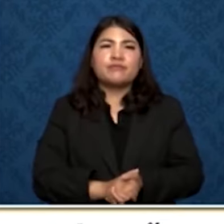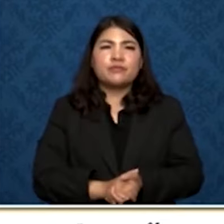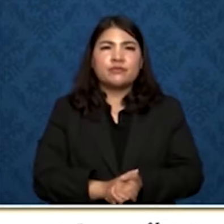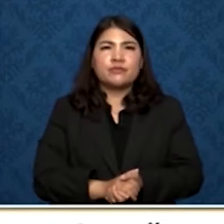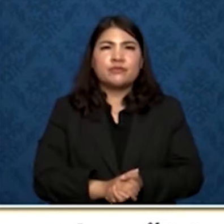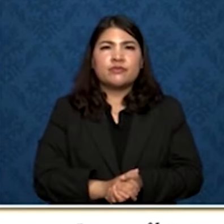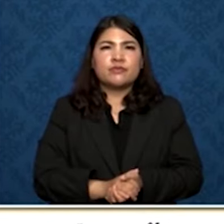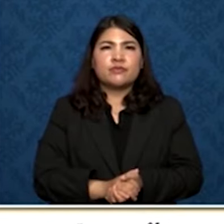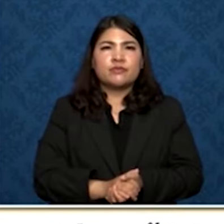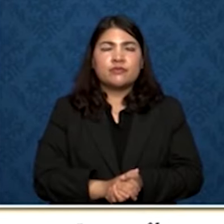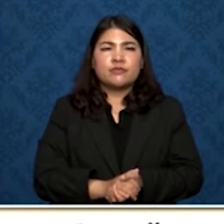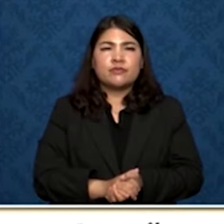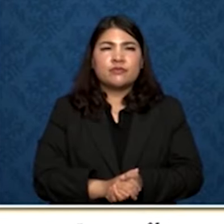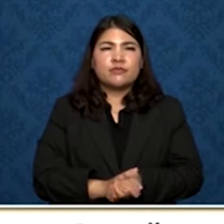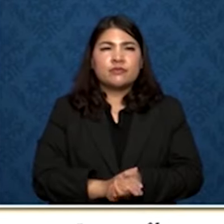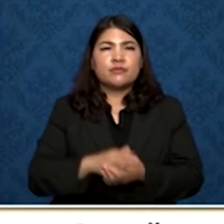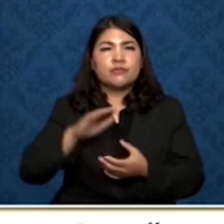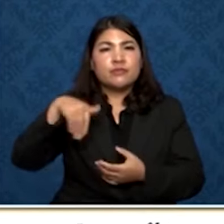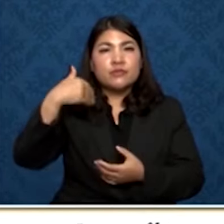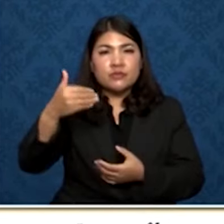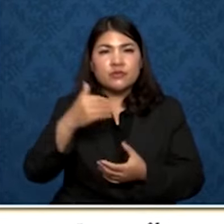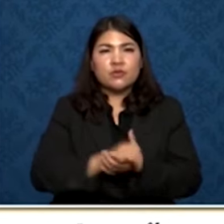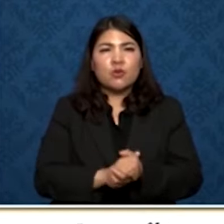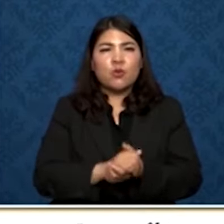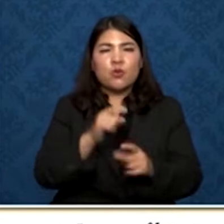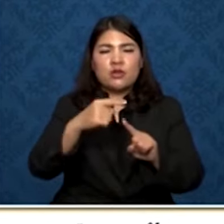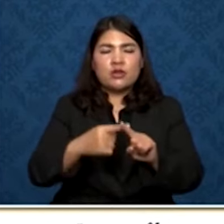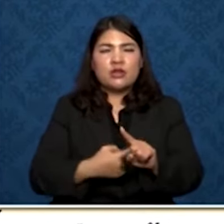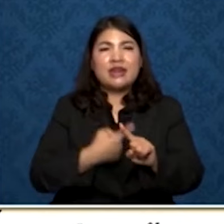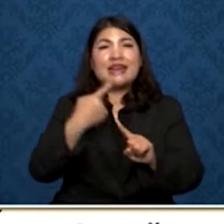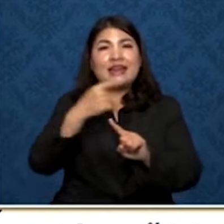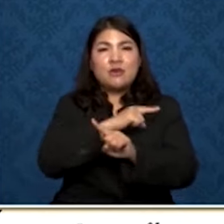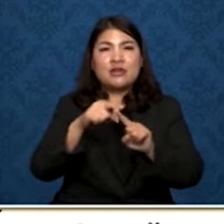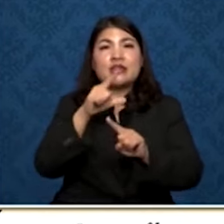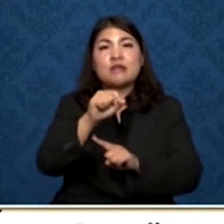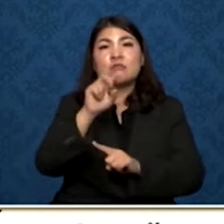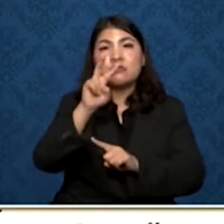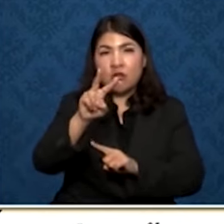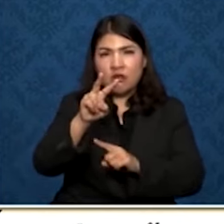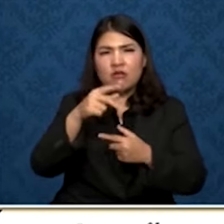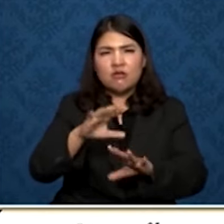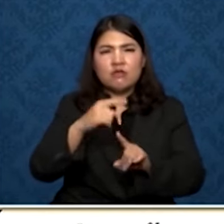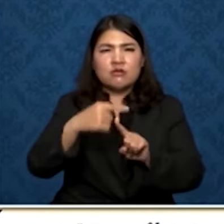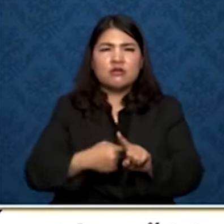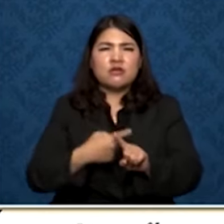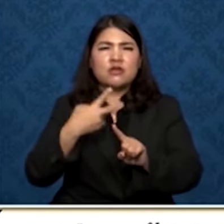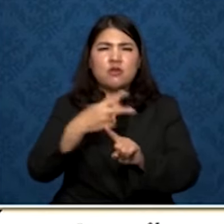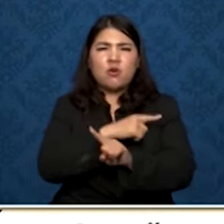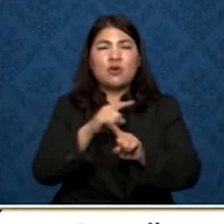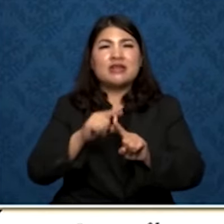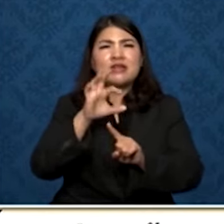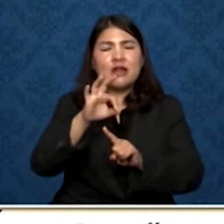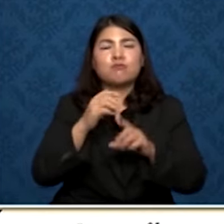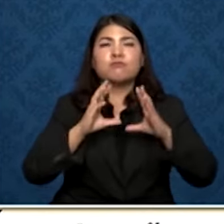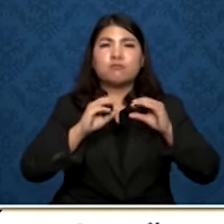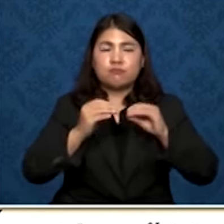ั หลังจากนั้นก็ de-r-line วที่ y posición 2 มกราคมกผ่านมาครับจนวนที่ 9 ยัมาไปชुมกัอกครั คภ